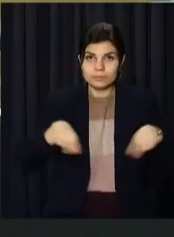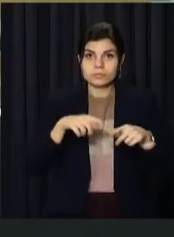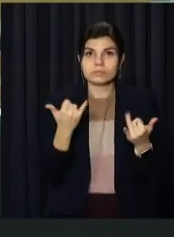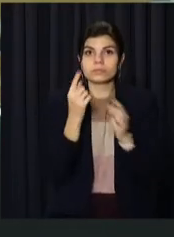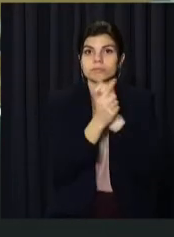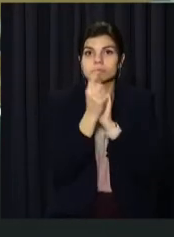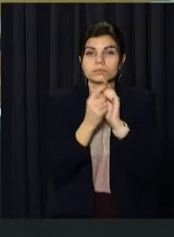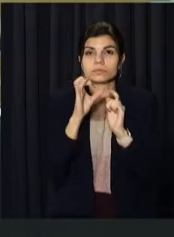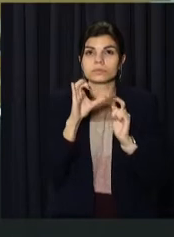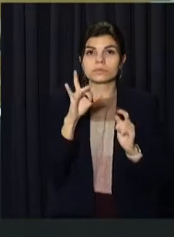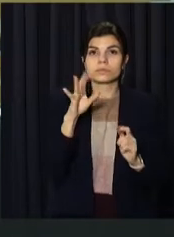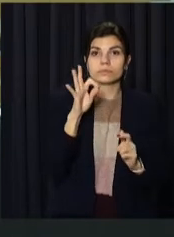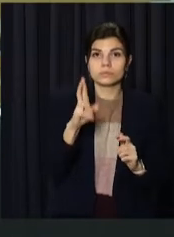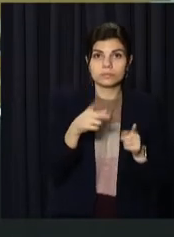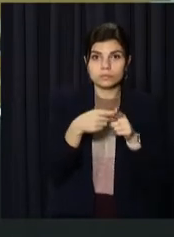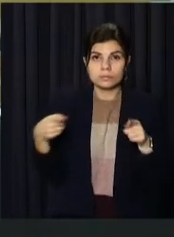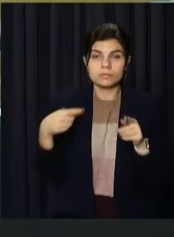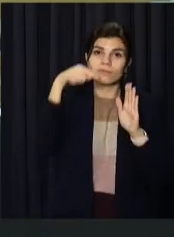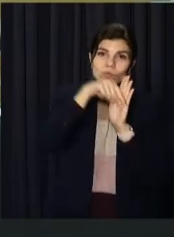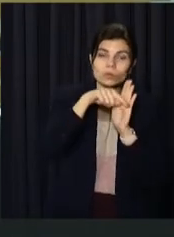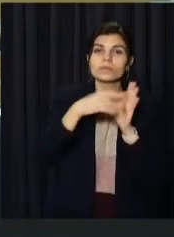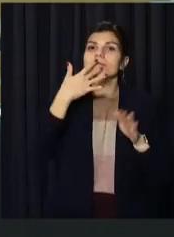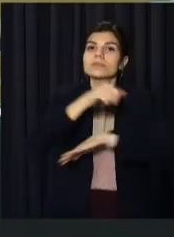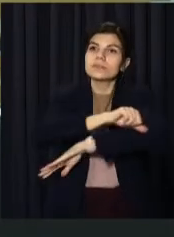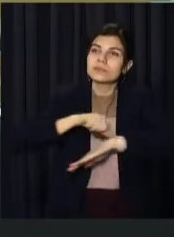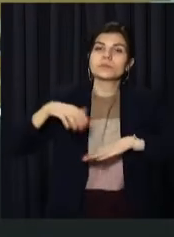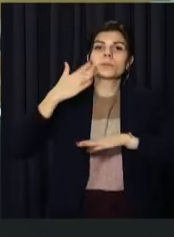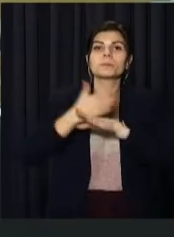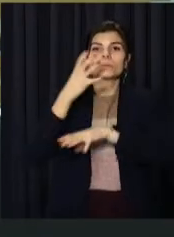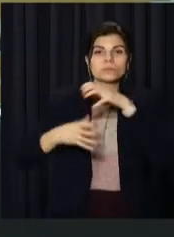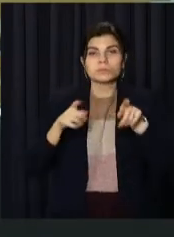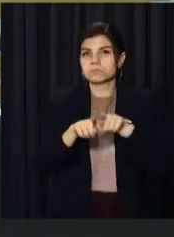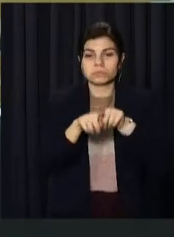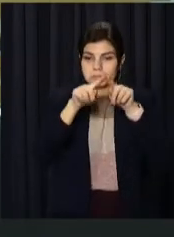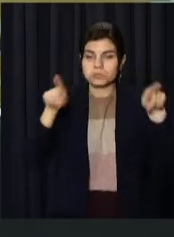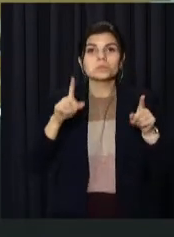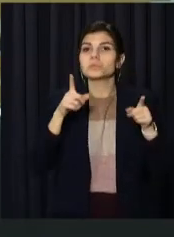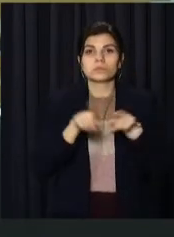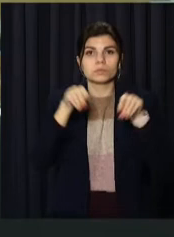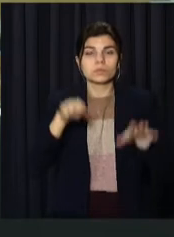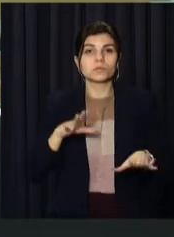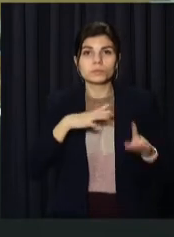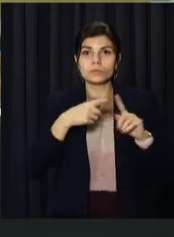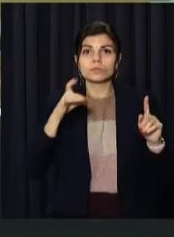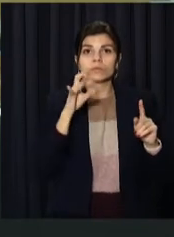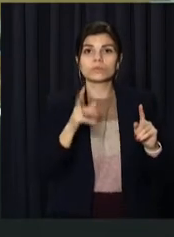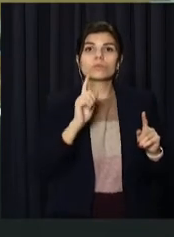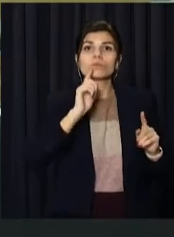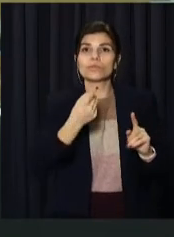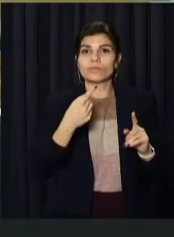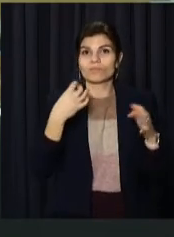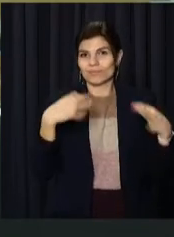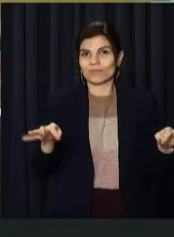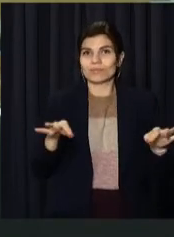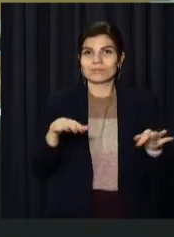для всіх типів документа – внутрішнього, іноземного та міжнародного. Чому було прийнято таке рішення та як до нововведень